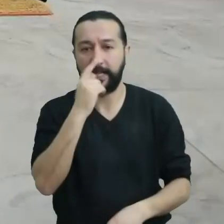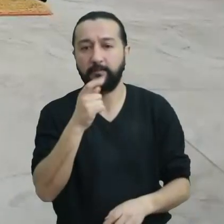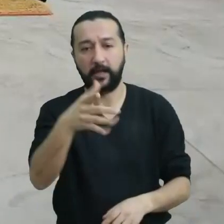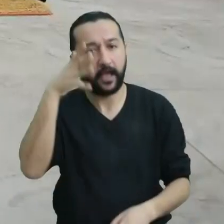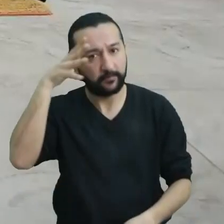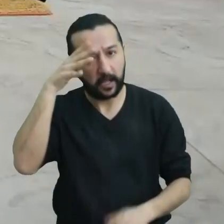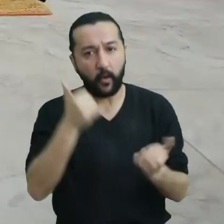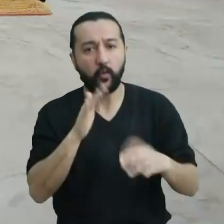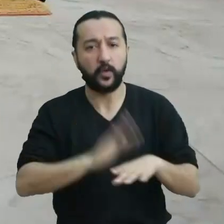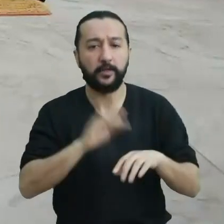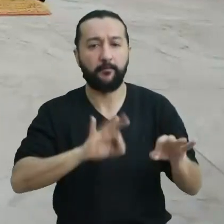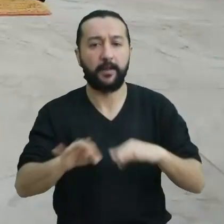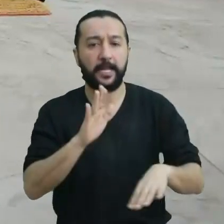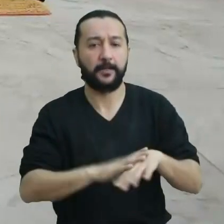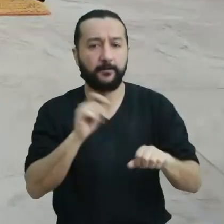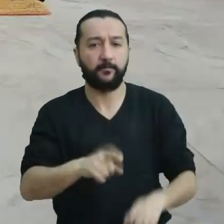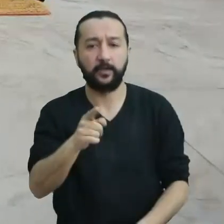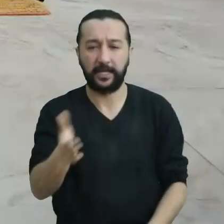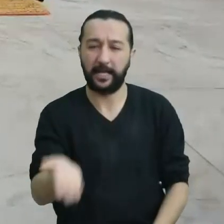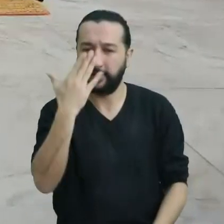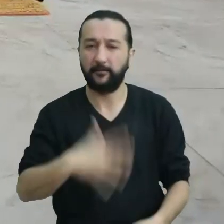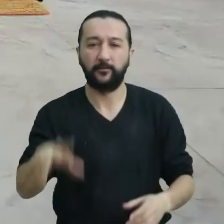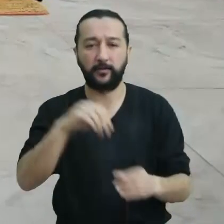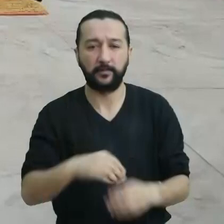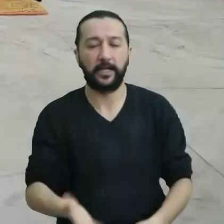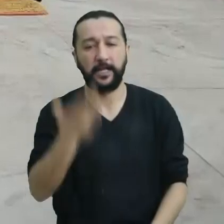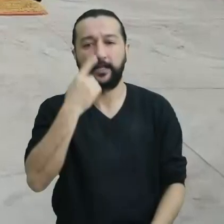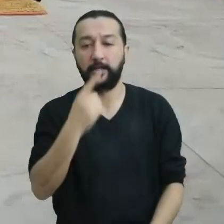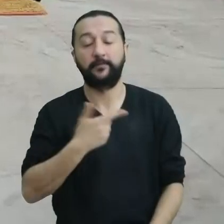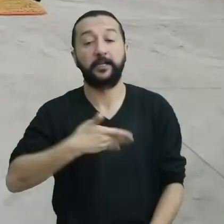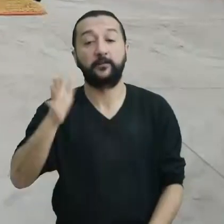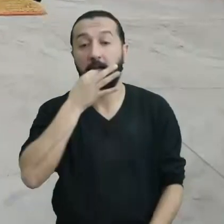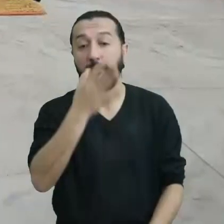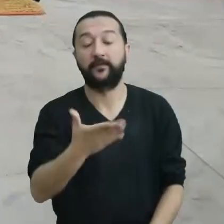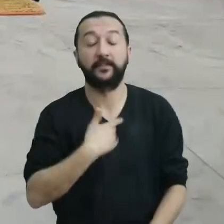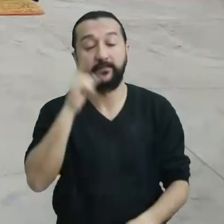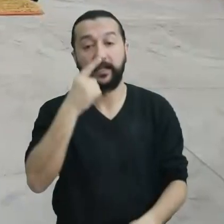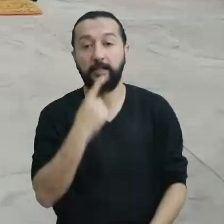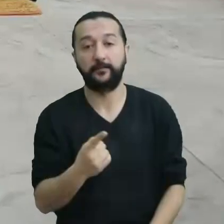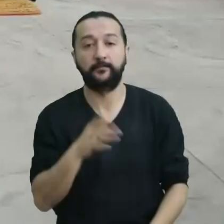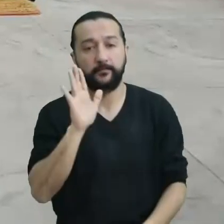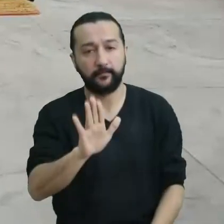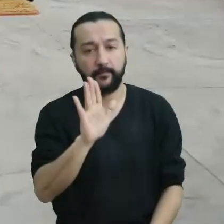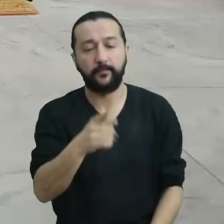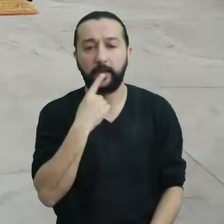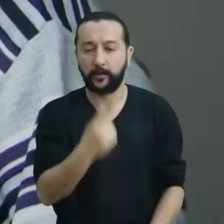böyle aptal aptal şeyler yapıyorsun, düzenekler. Kaldır topla şunları, kaldır topla. Hadi ben gidiyorum, haber vereceğim. Vallahi herkese. Dur. Söz vereyim bak. Bir